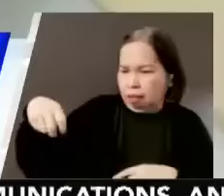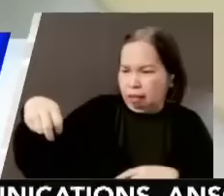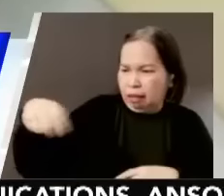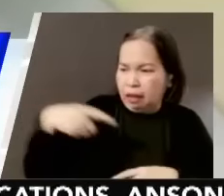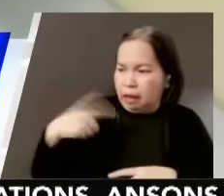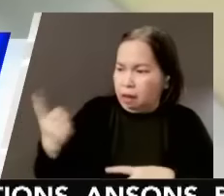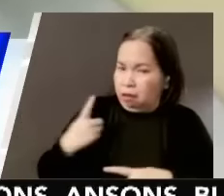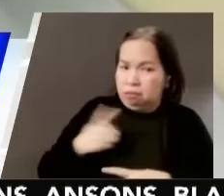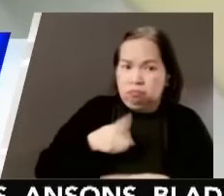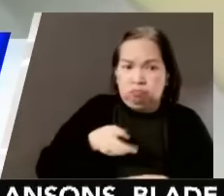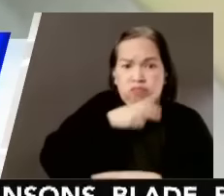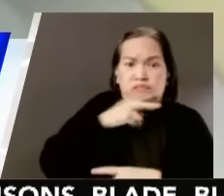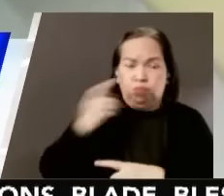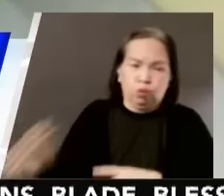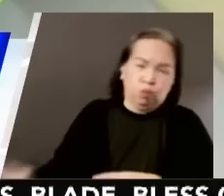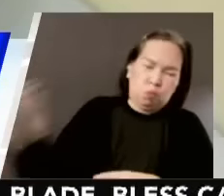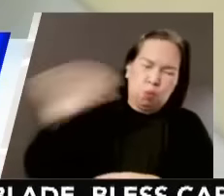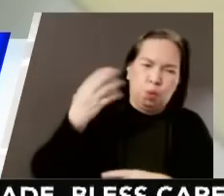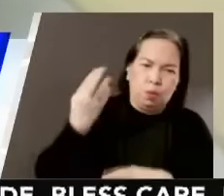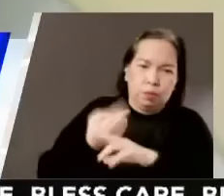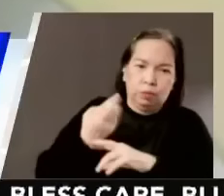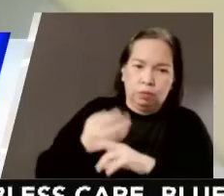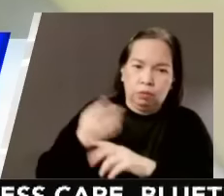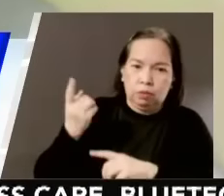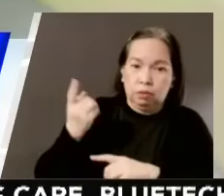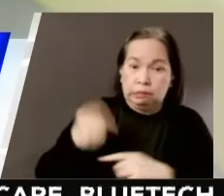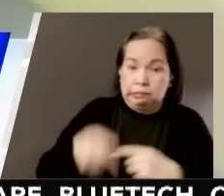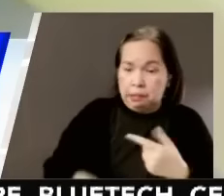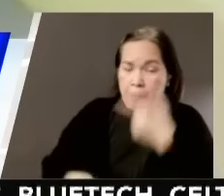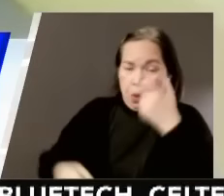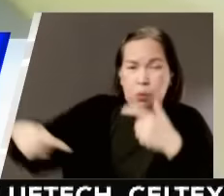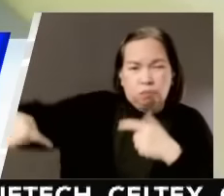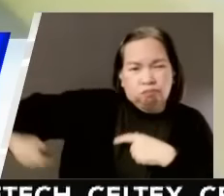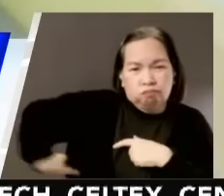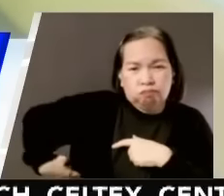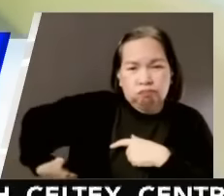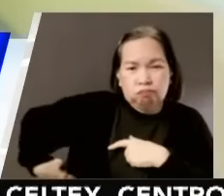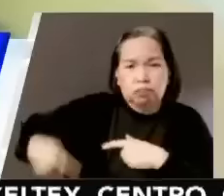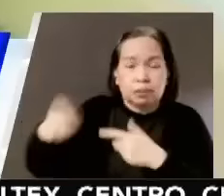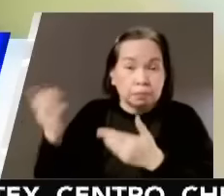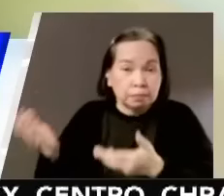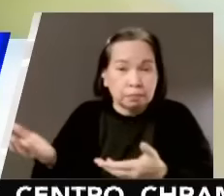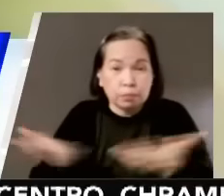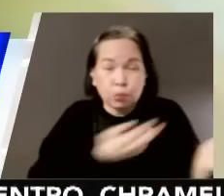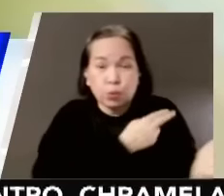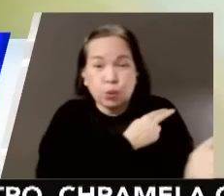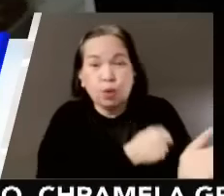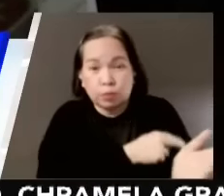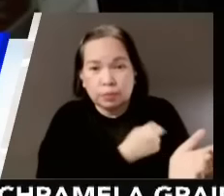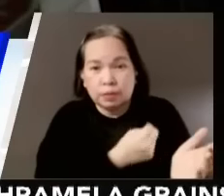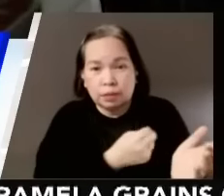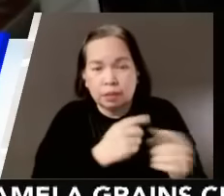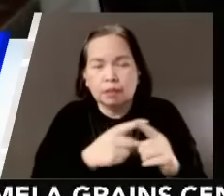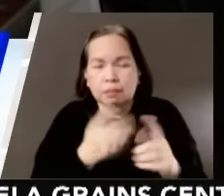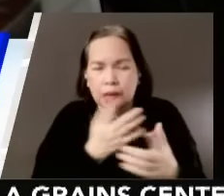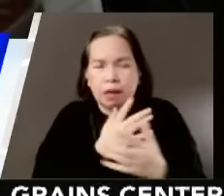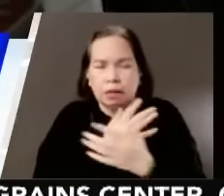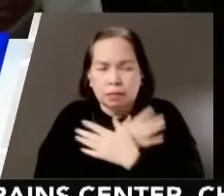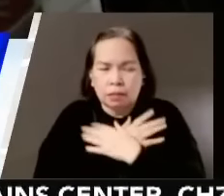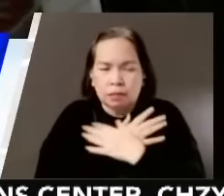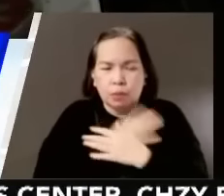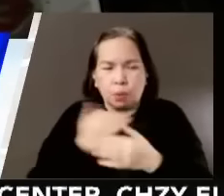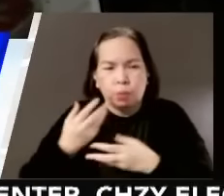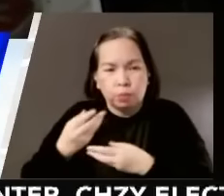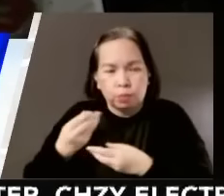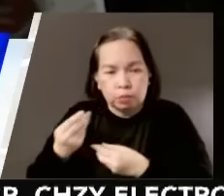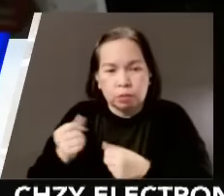Sa pool sa tagiliran ang biktima. Agad naman itong dinala sa ospital kung saan ito nagpapagaling ngayon. Sinitaraw ng security guard